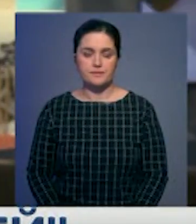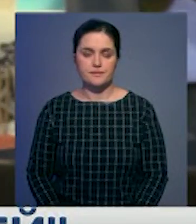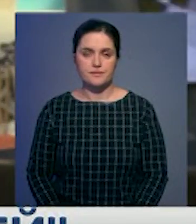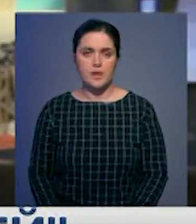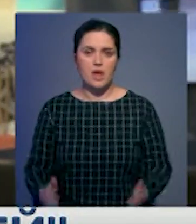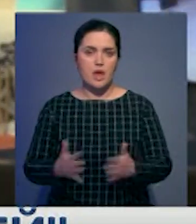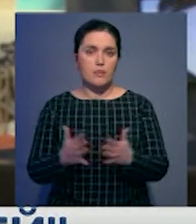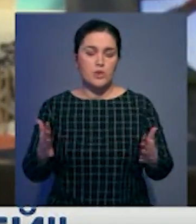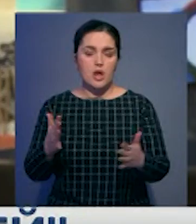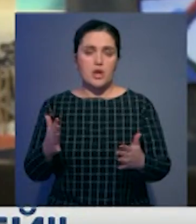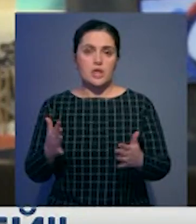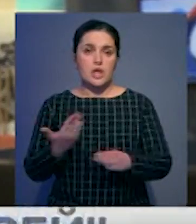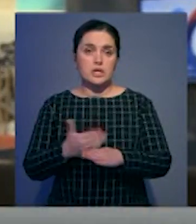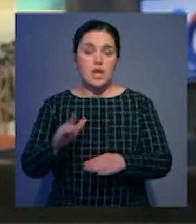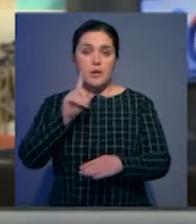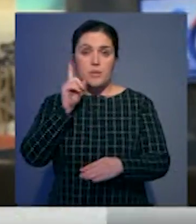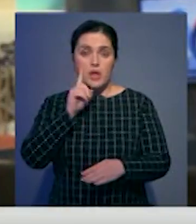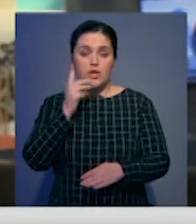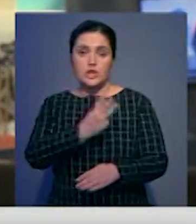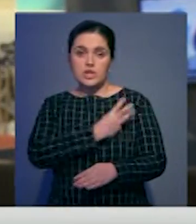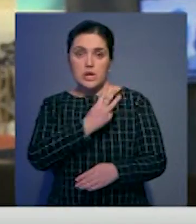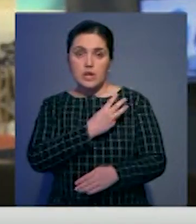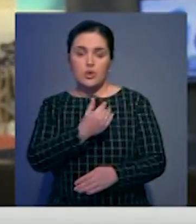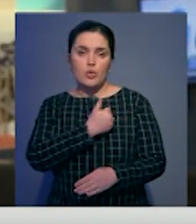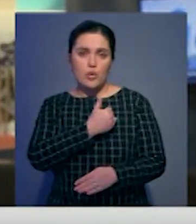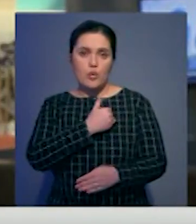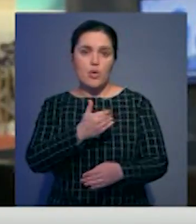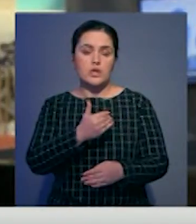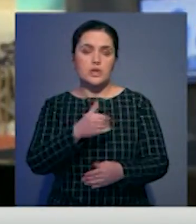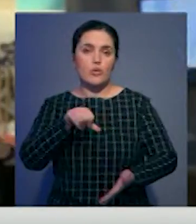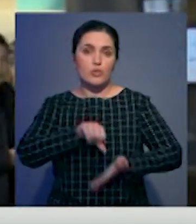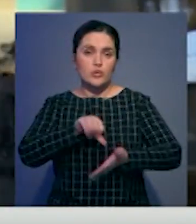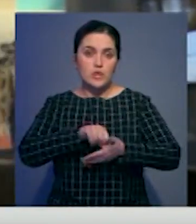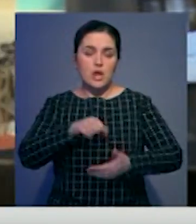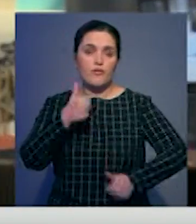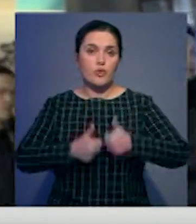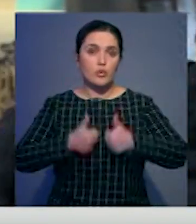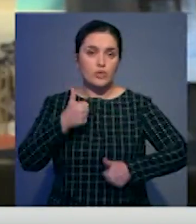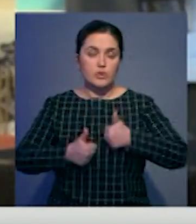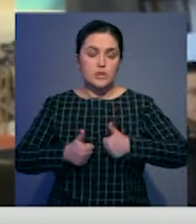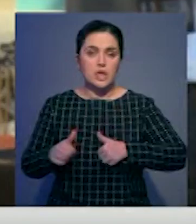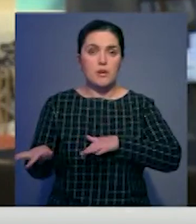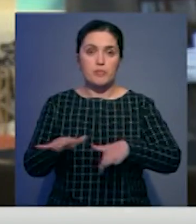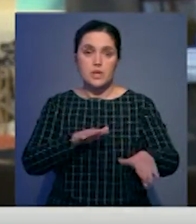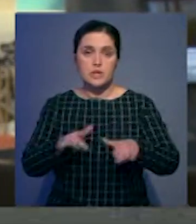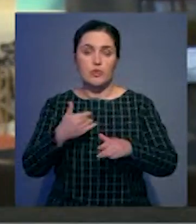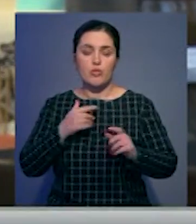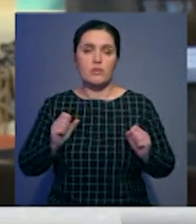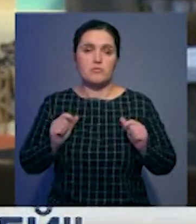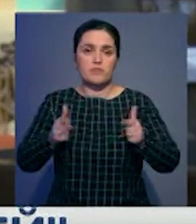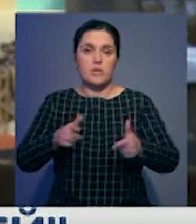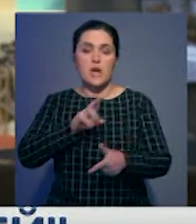Большая часть молодежи изъявила желание в дальнейшем участвовать в конкурсных процедурах при занятии